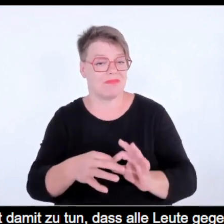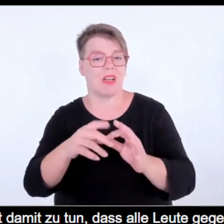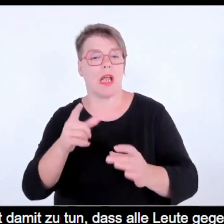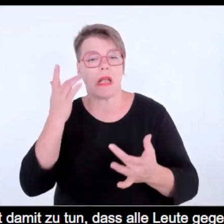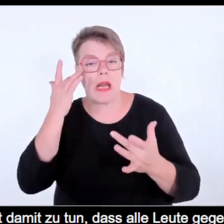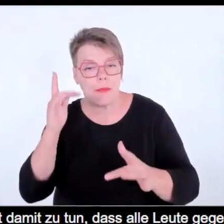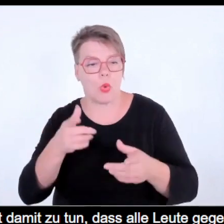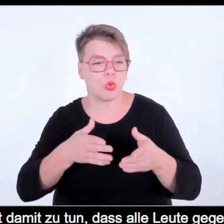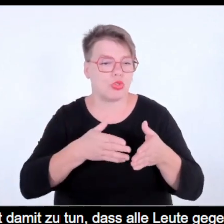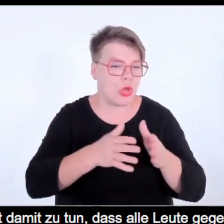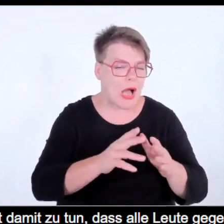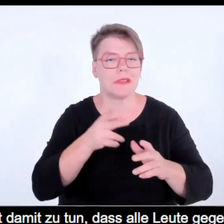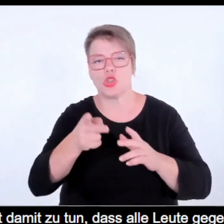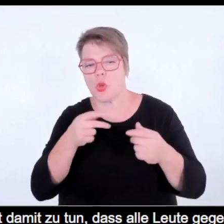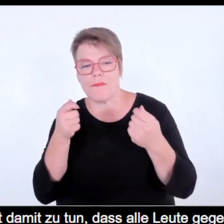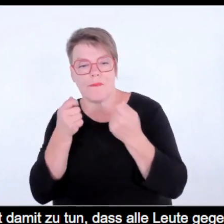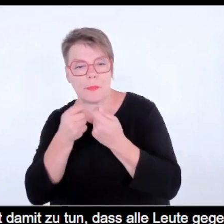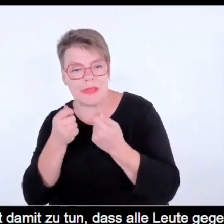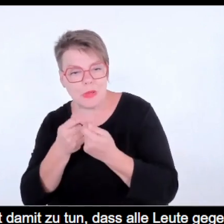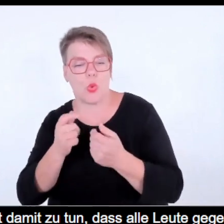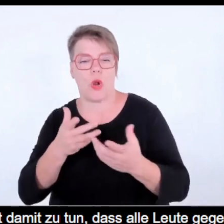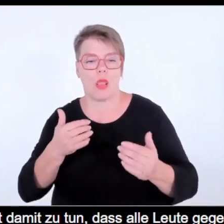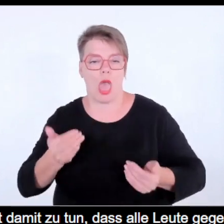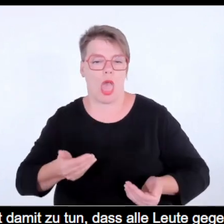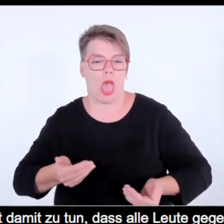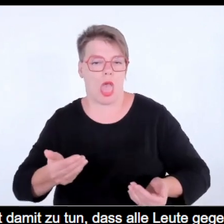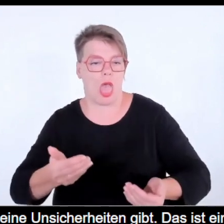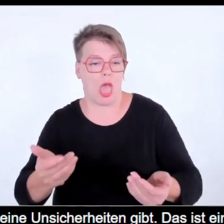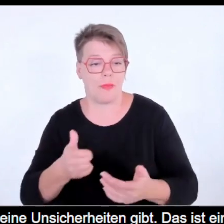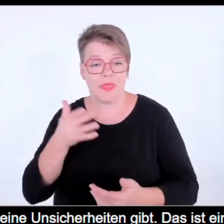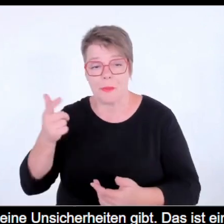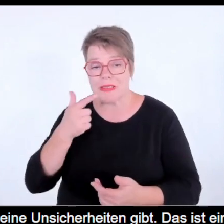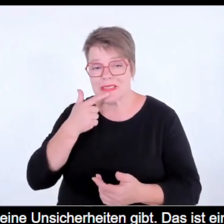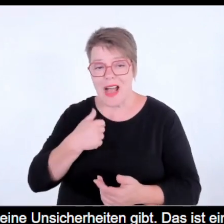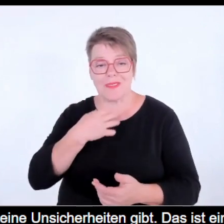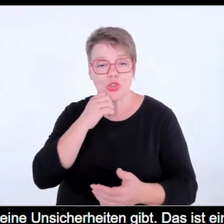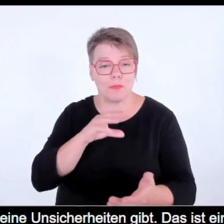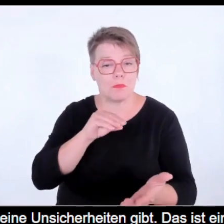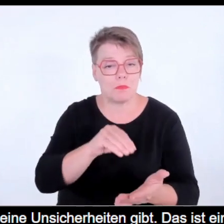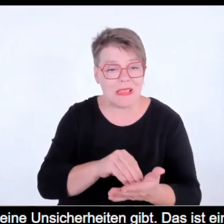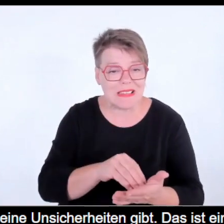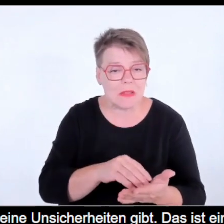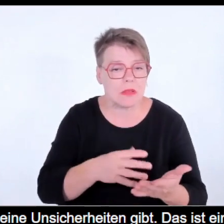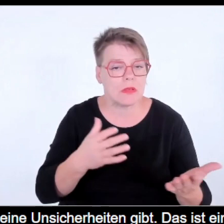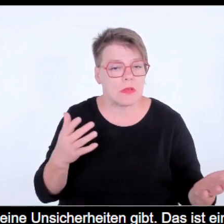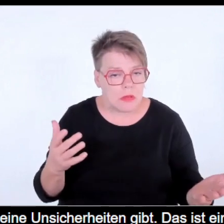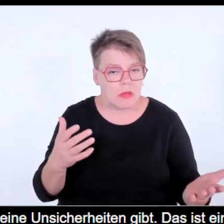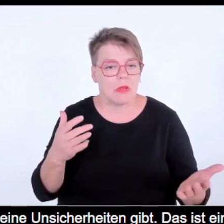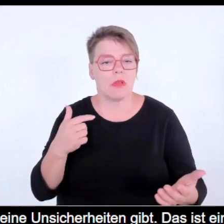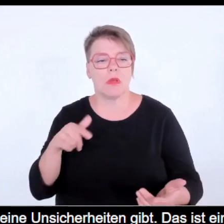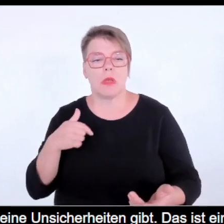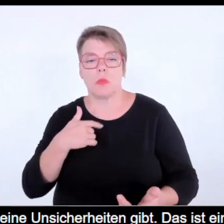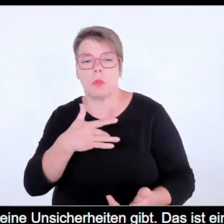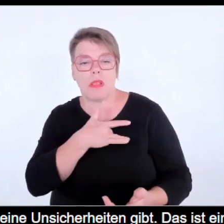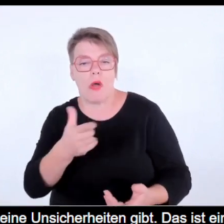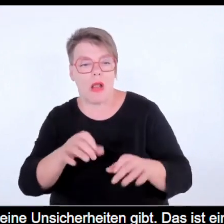sagen, du musst dann ab der dritten Veranstaltung, die du magst, das dritte Fest, das dritte Burschenfest, keine Anzeigenpflicht mehr machen oder du hast